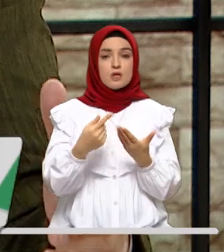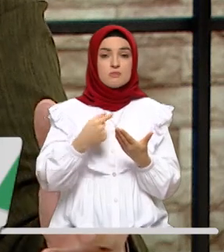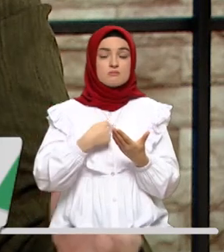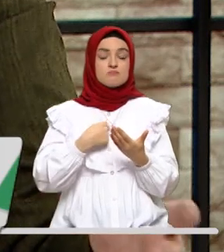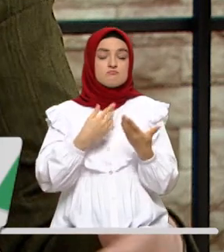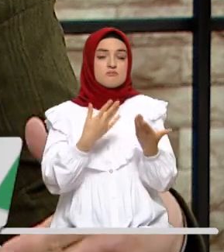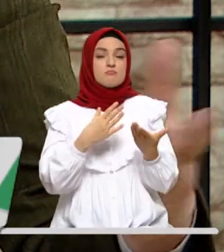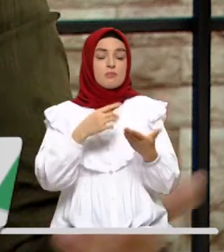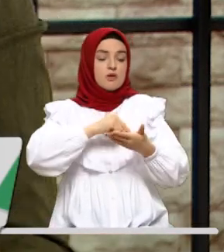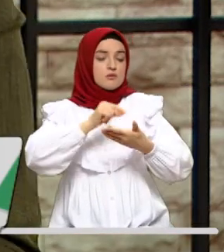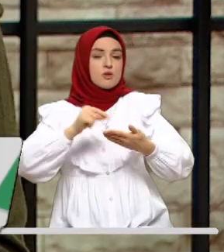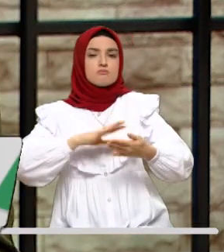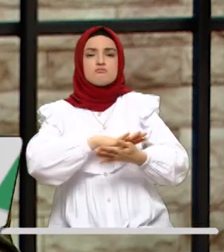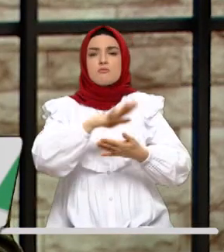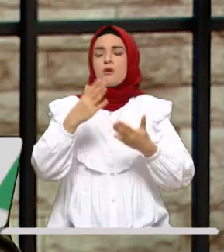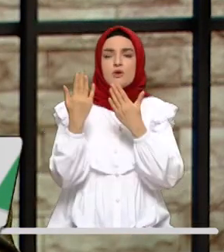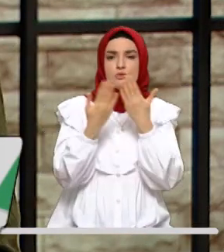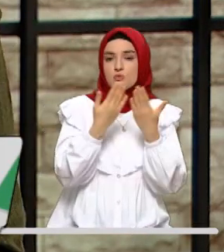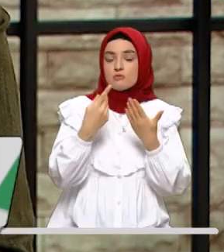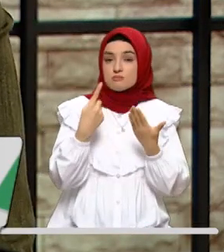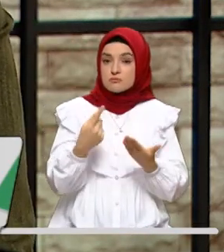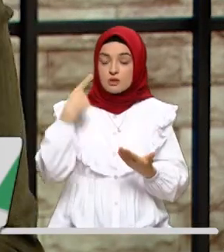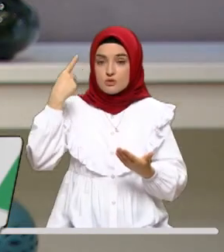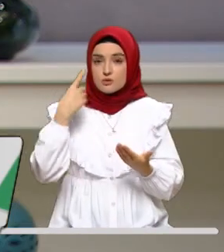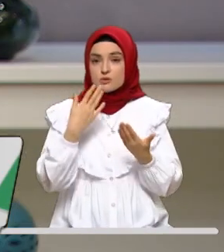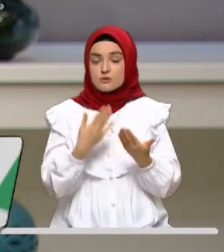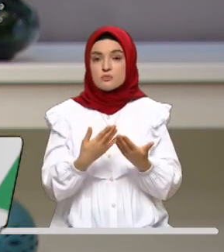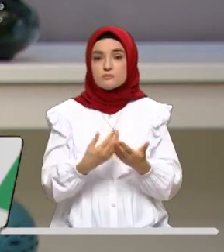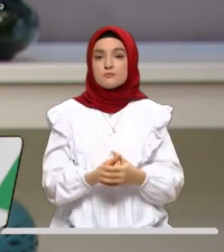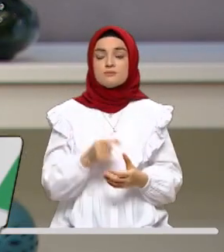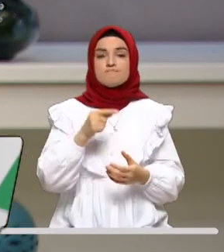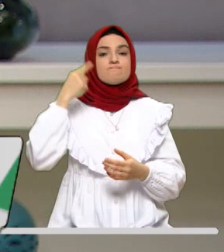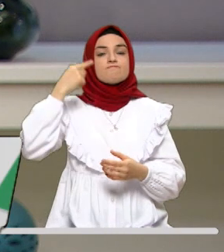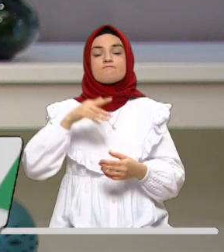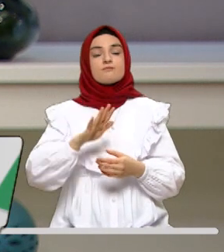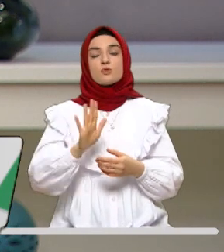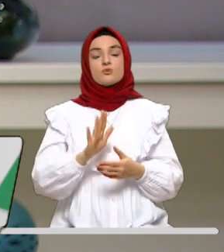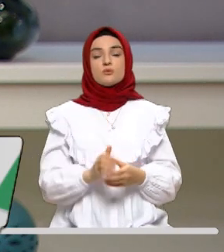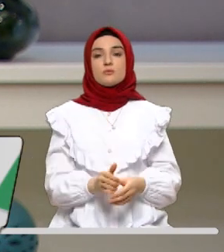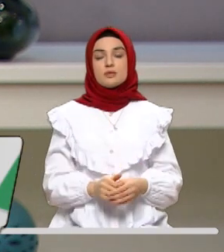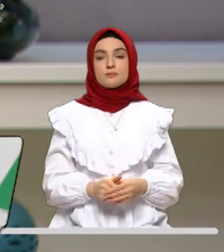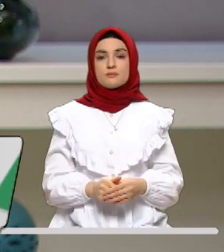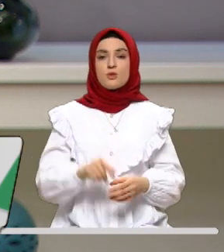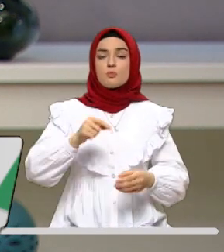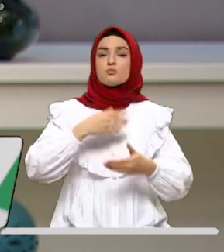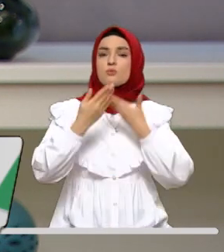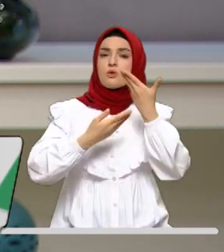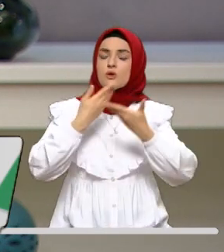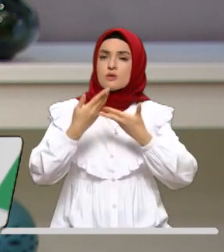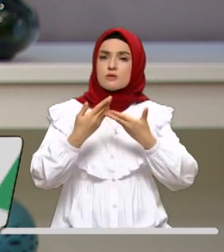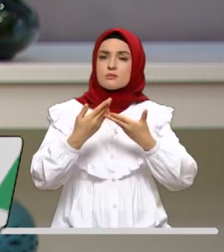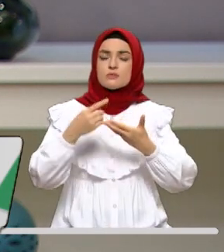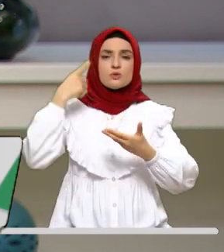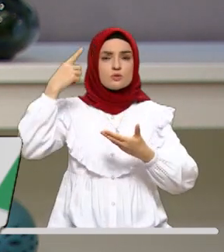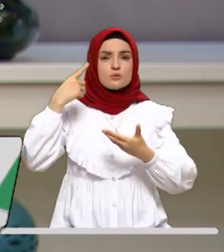eserim her yerde okunacak değil mi? Onu hocam düşünür. Ama bu böyle düşünmedi. Evet. Tüm bu anlattıklarınıza baktığımızda